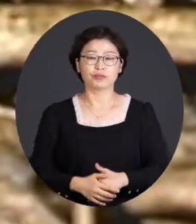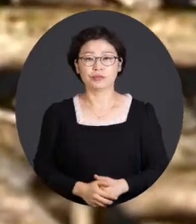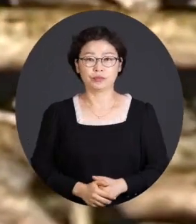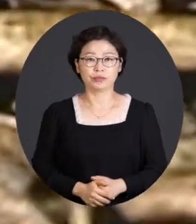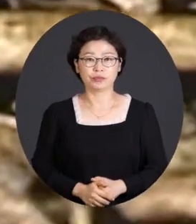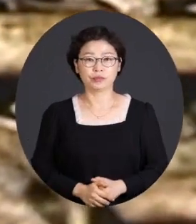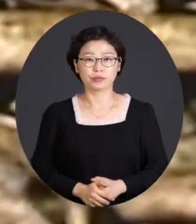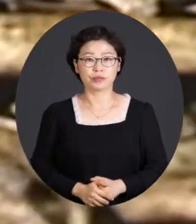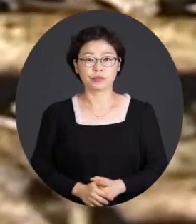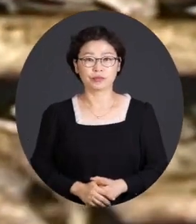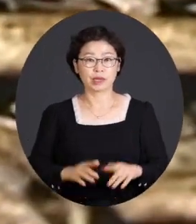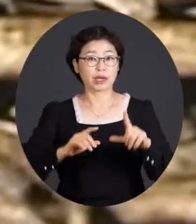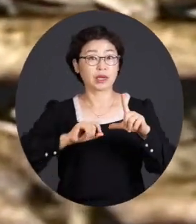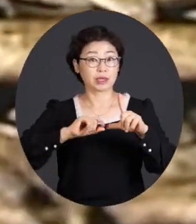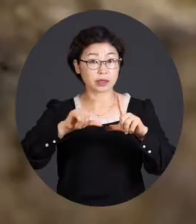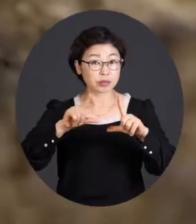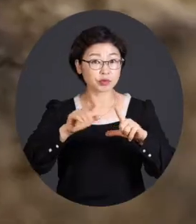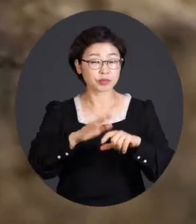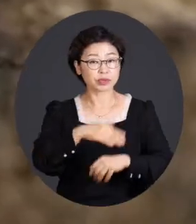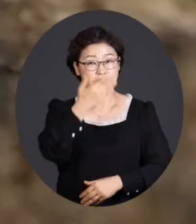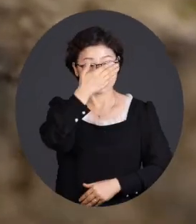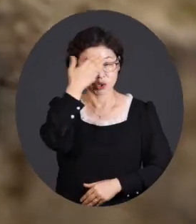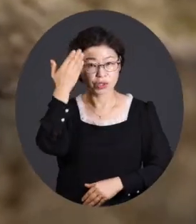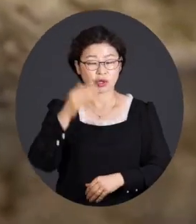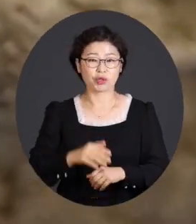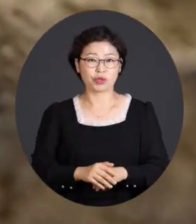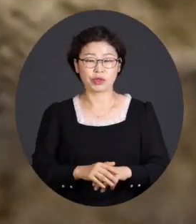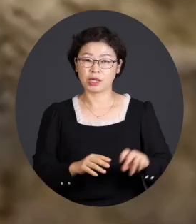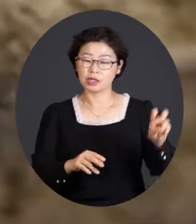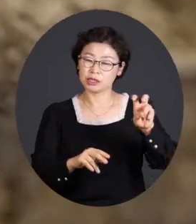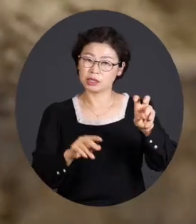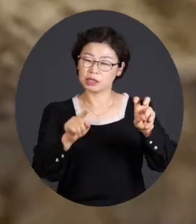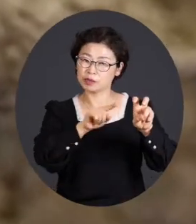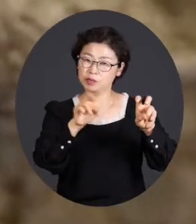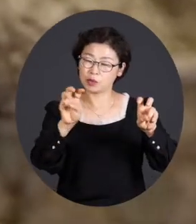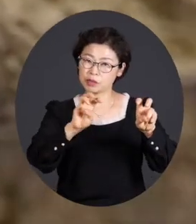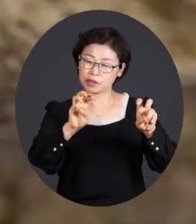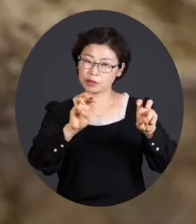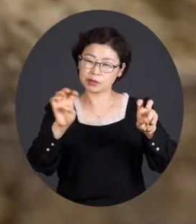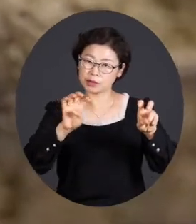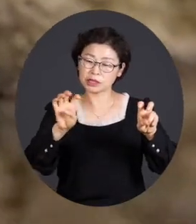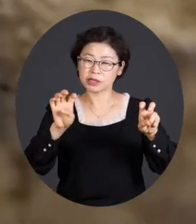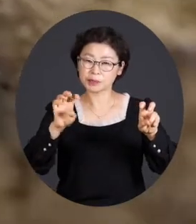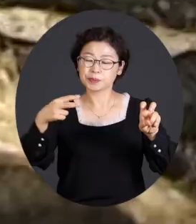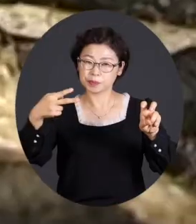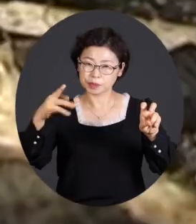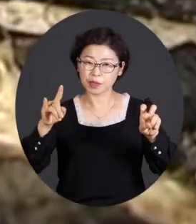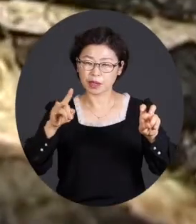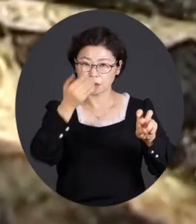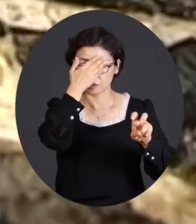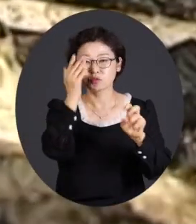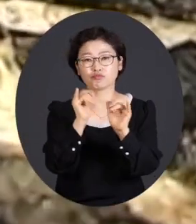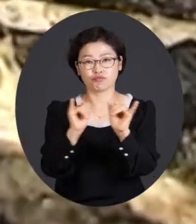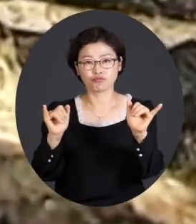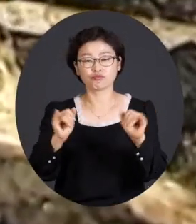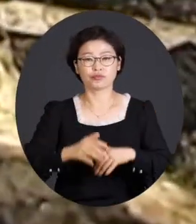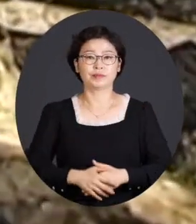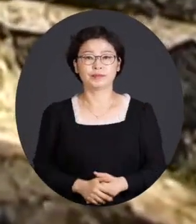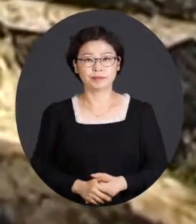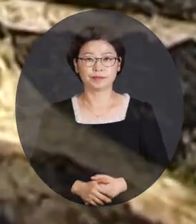나타나는 것 같아요. 대부분은 한 청년층, 한 20, 30대, 20, 40대 정도의 젊은 층이 제일 많고요.